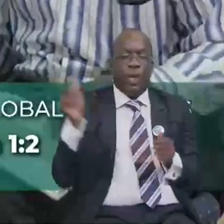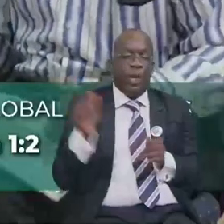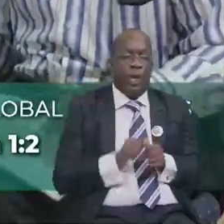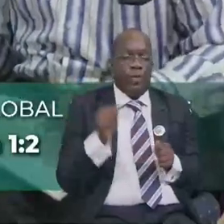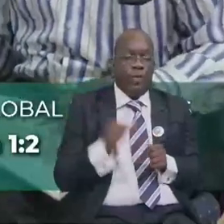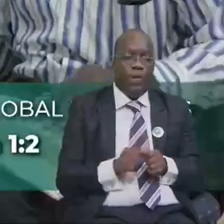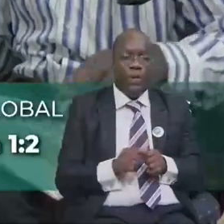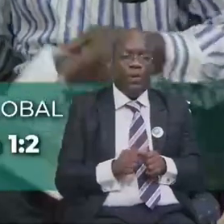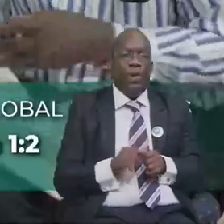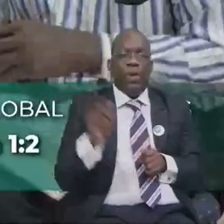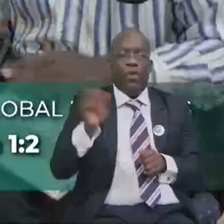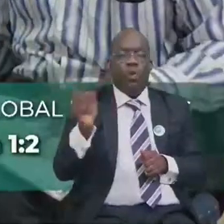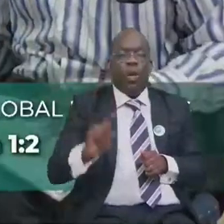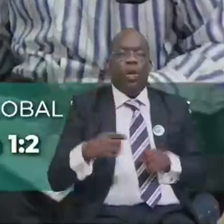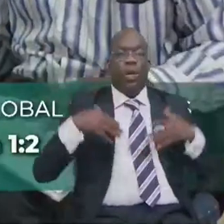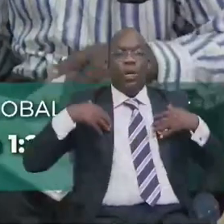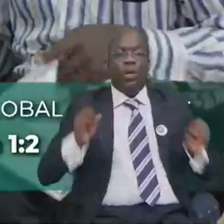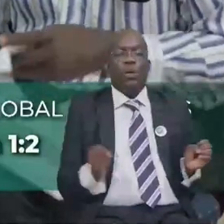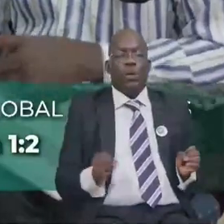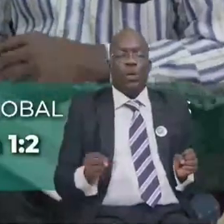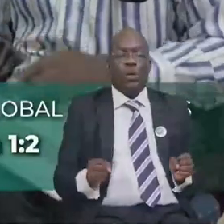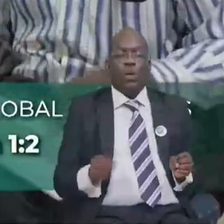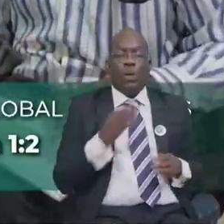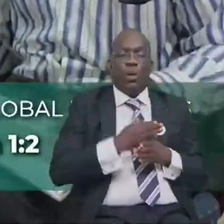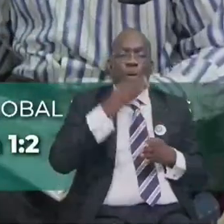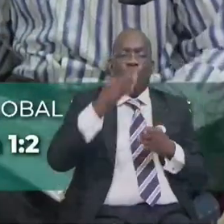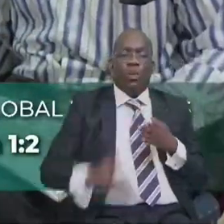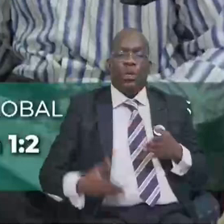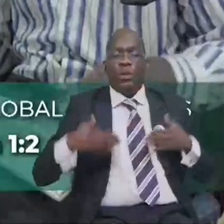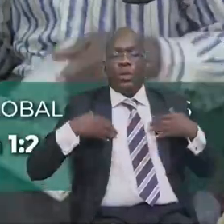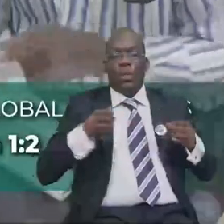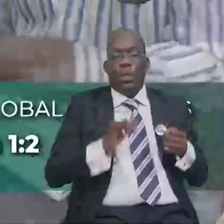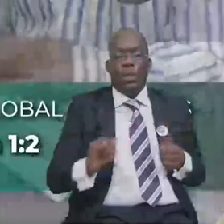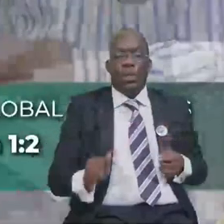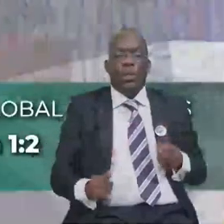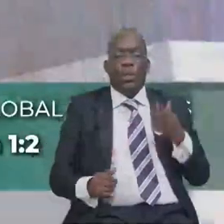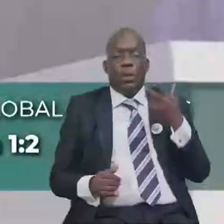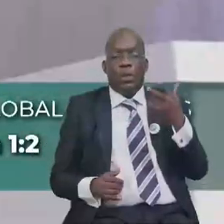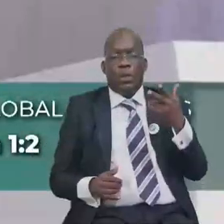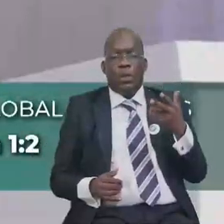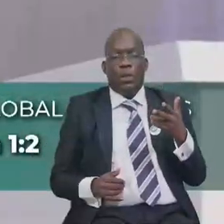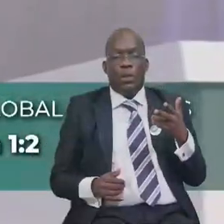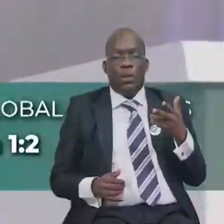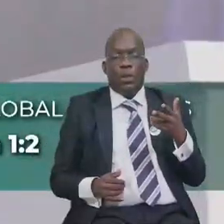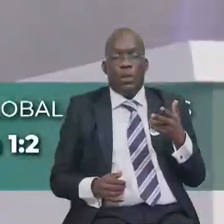J'ai guéri un homme tout entier. La guérison holistique. Troisième élément maintenant,